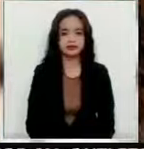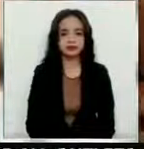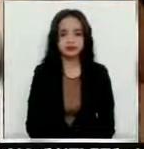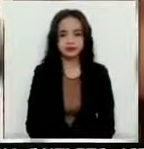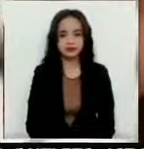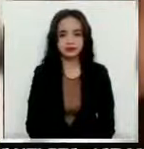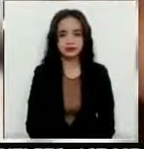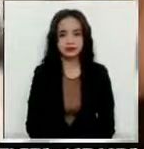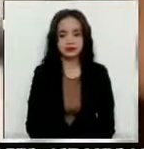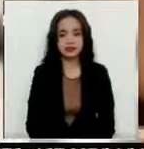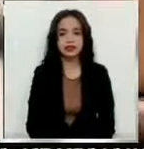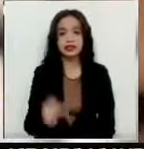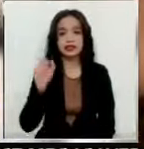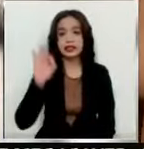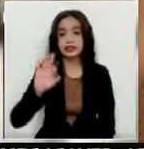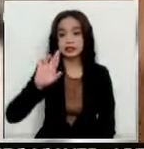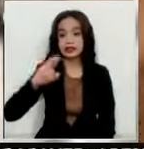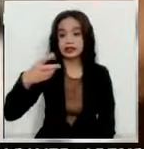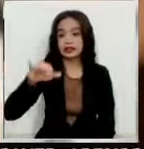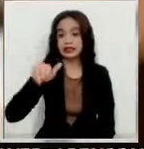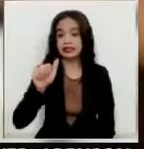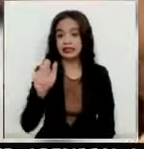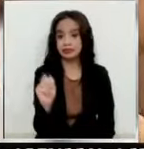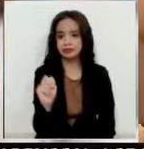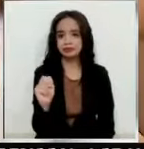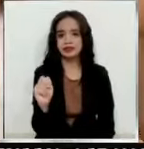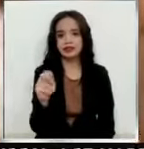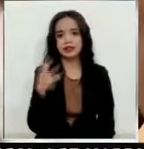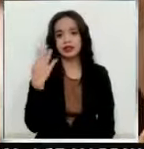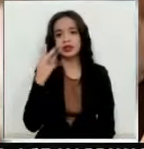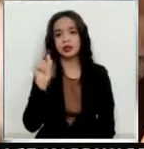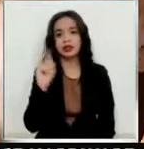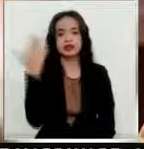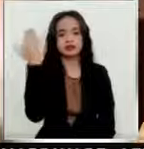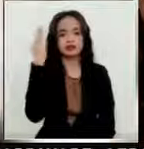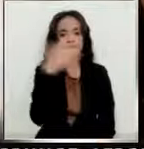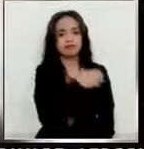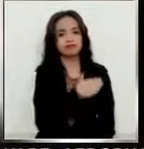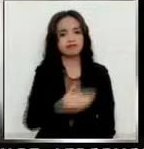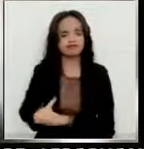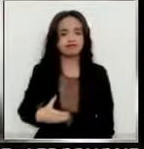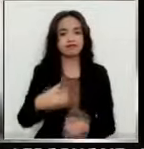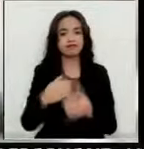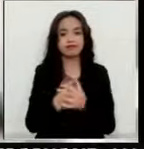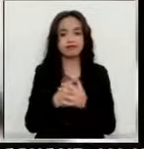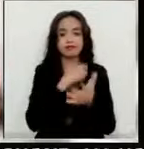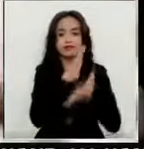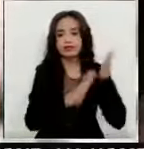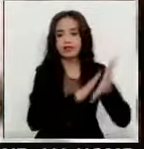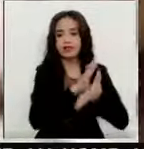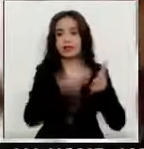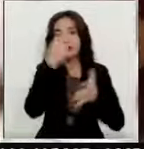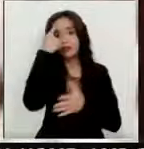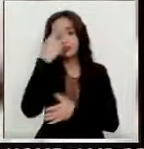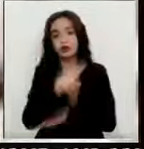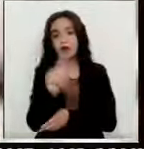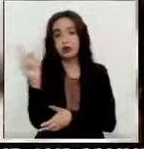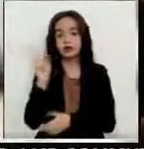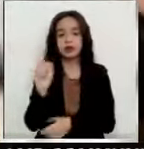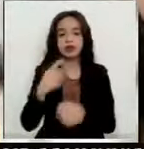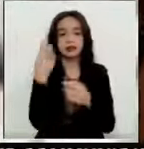Kung si Rian nagpa Miss Universe 2023 viewing party para sa best friend na si Miss